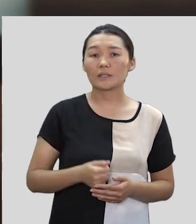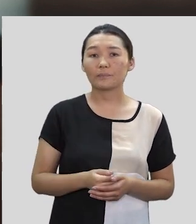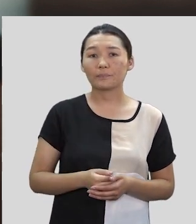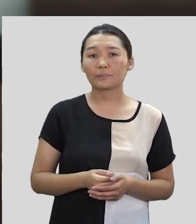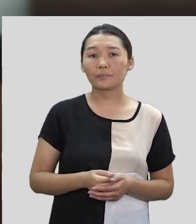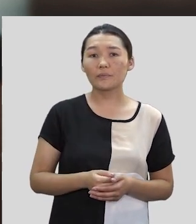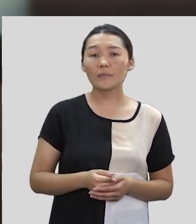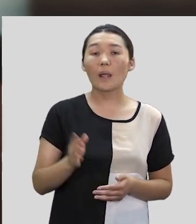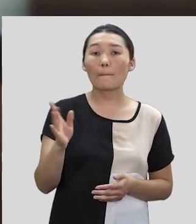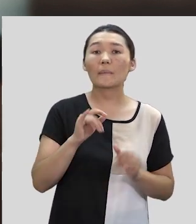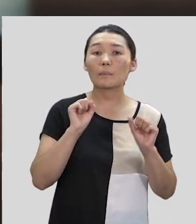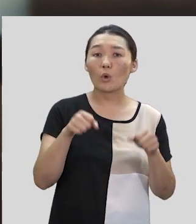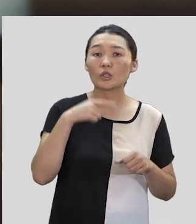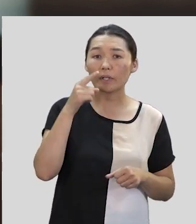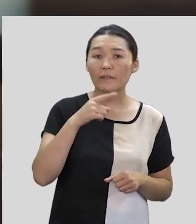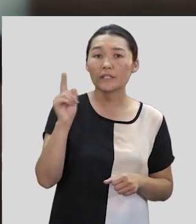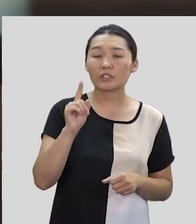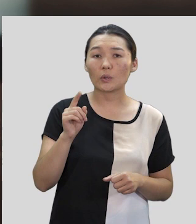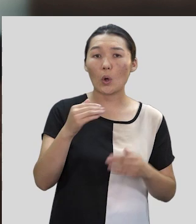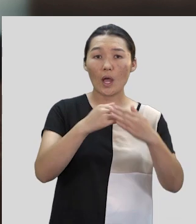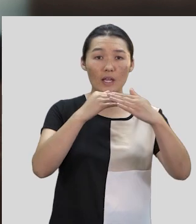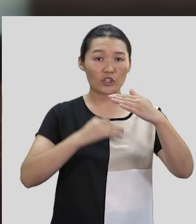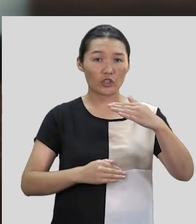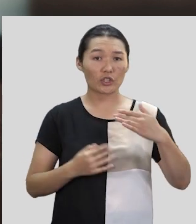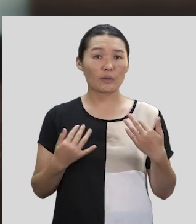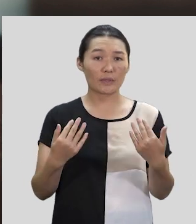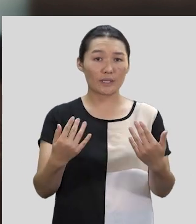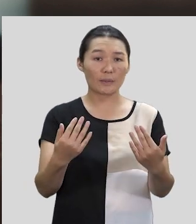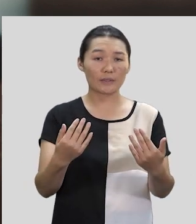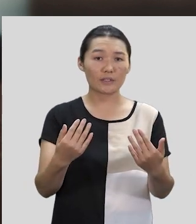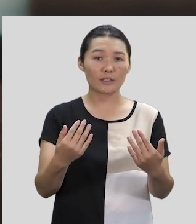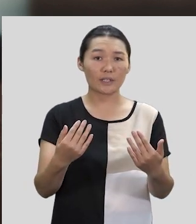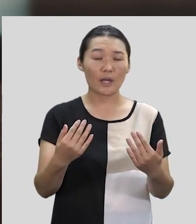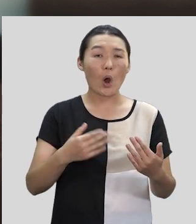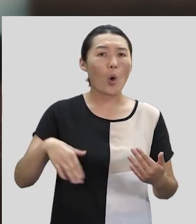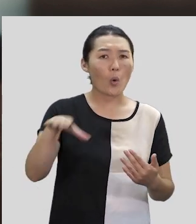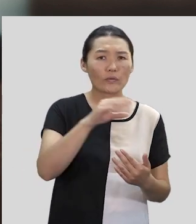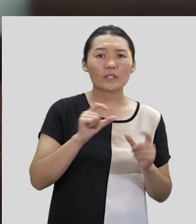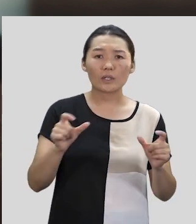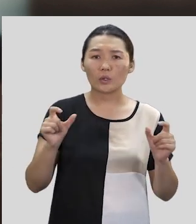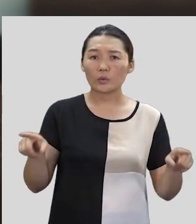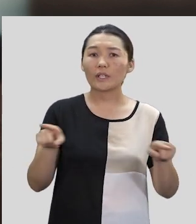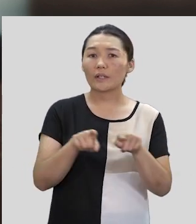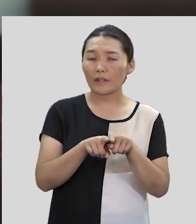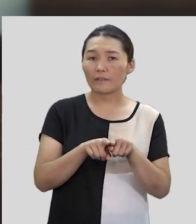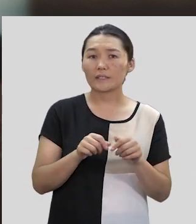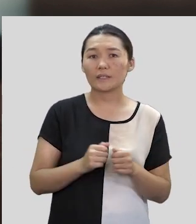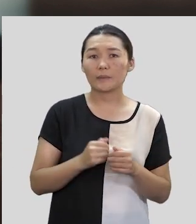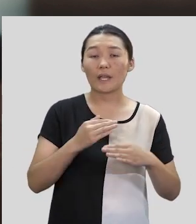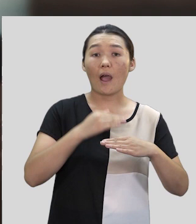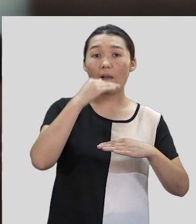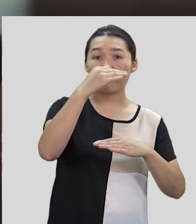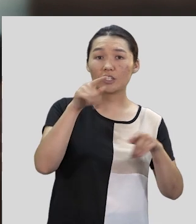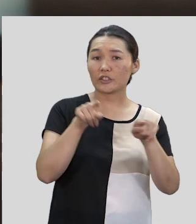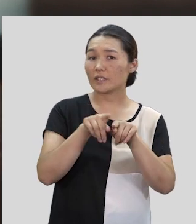можем говорить о том что низшие потребности присуще всем людям в равной степени а вот выше и в